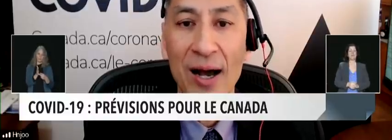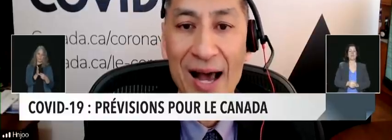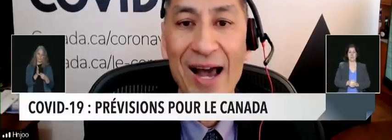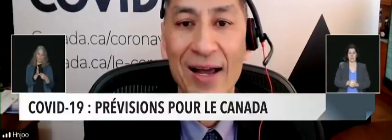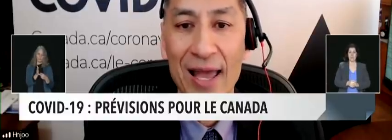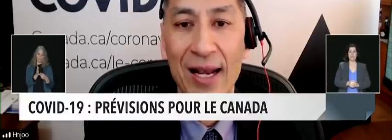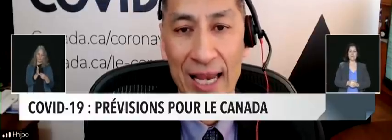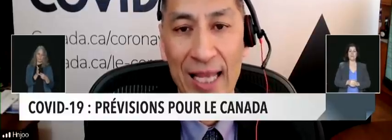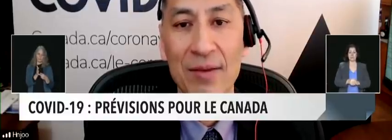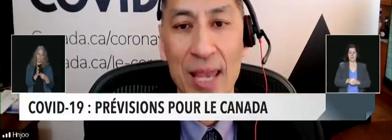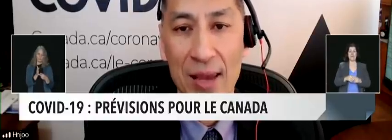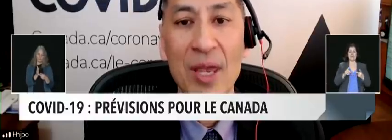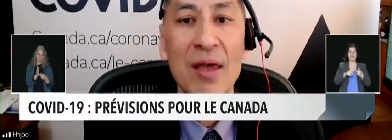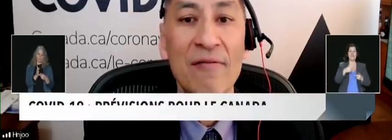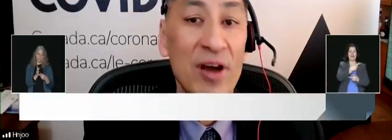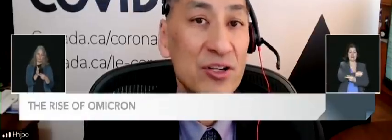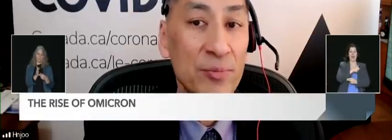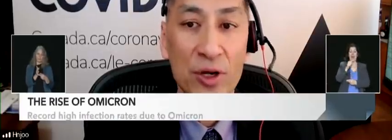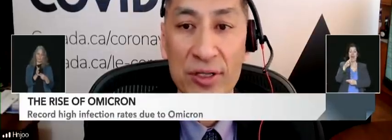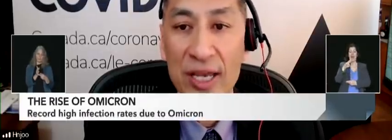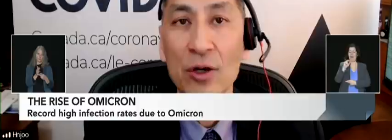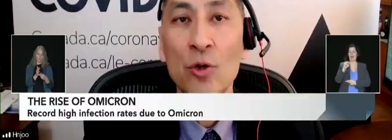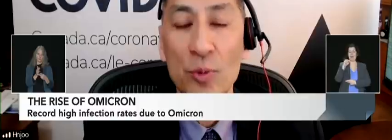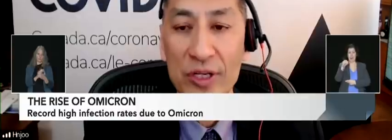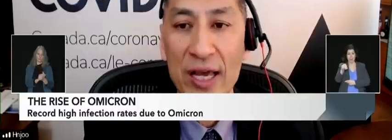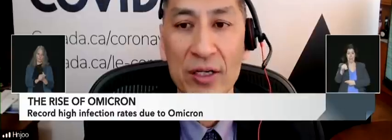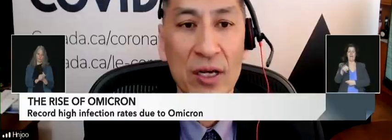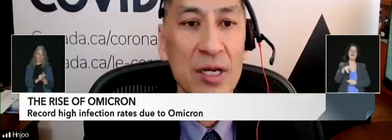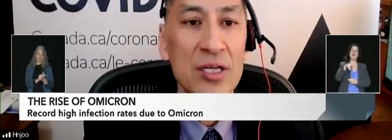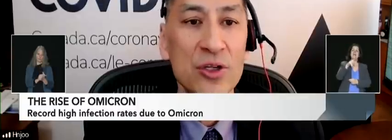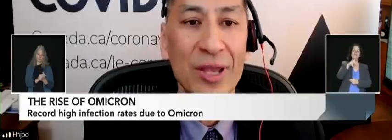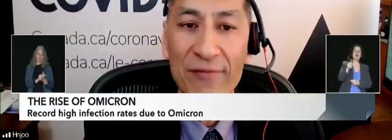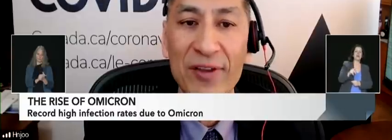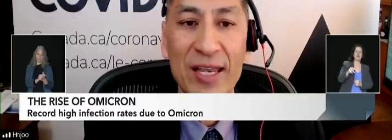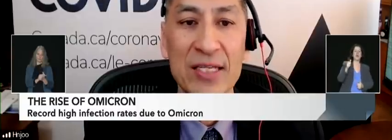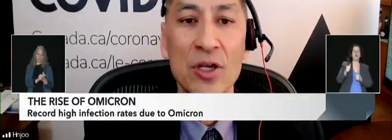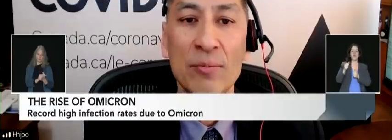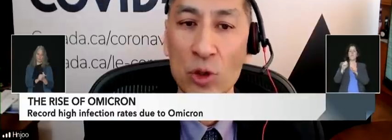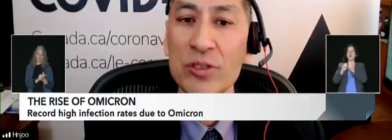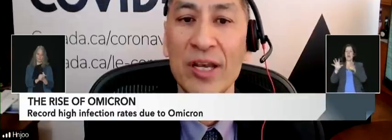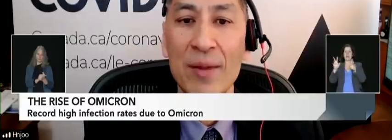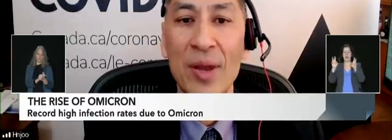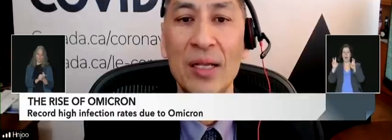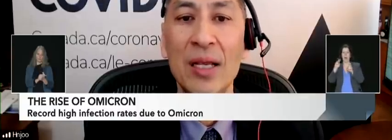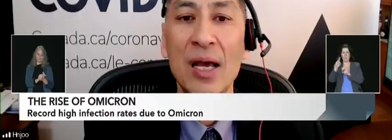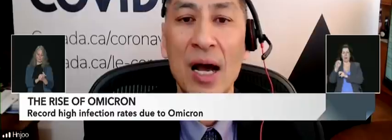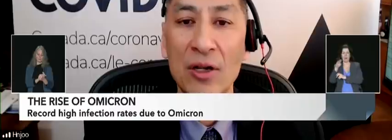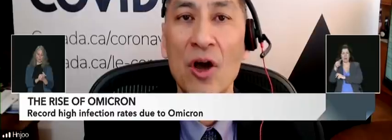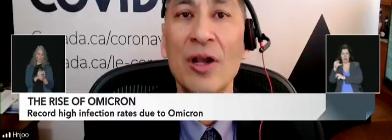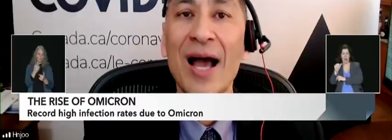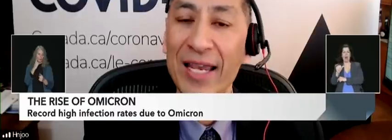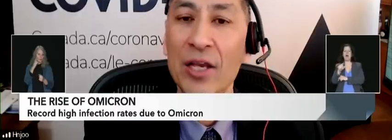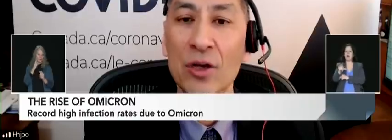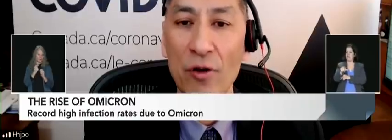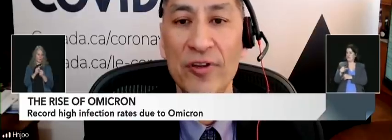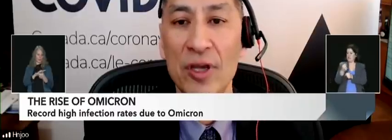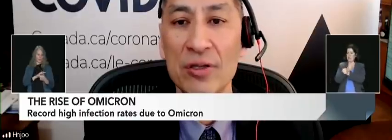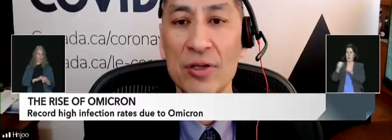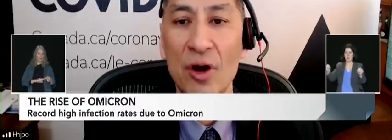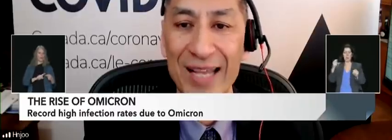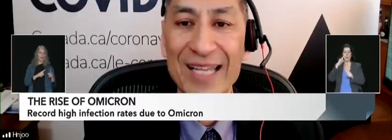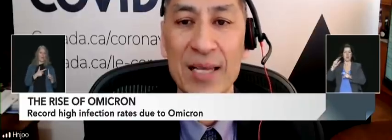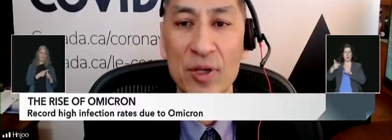AR, RN, M, Pfizer, BioNTech ou Moderna sont efficaces comme dose de rappel, alors ayez